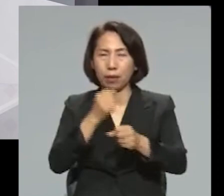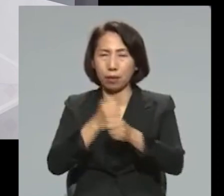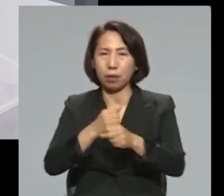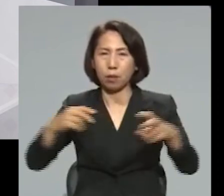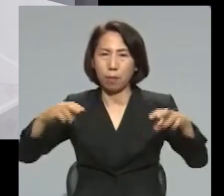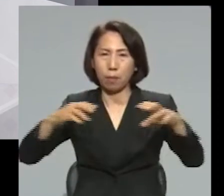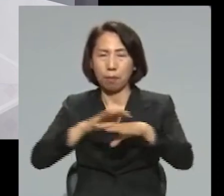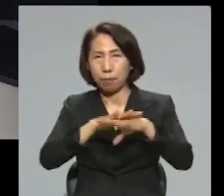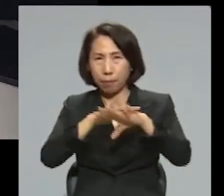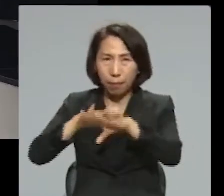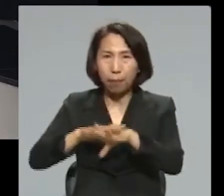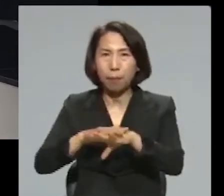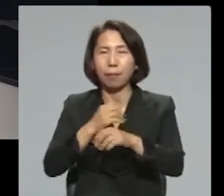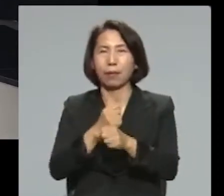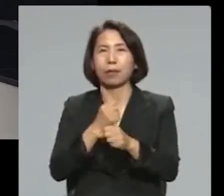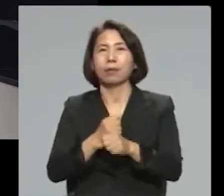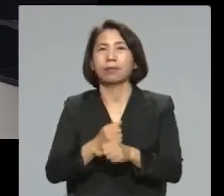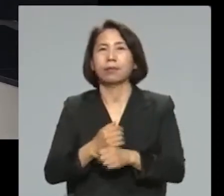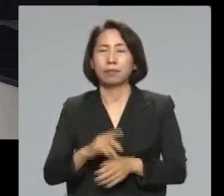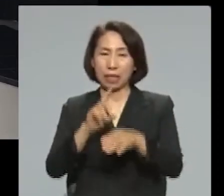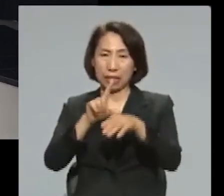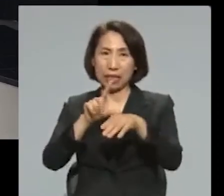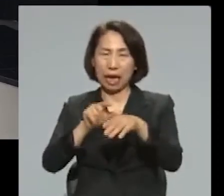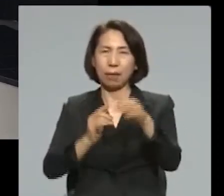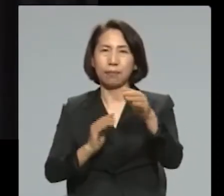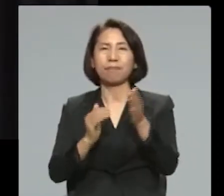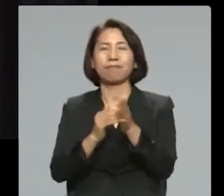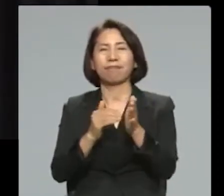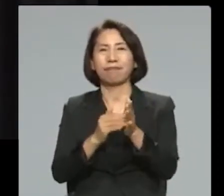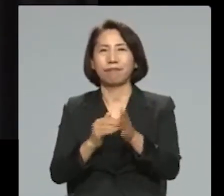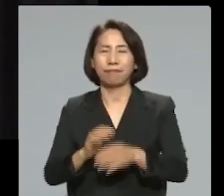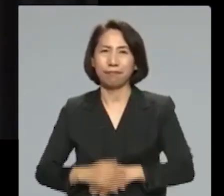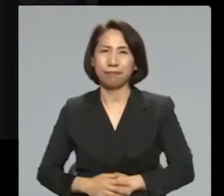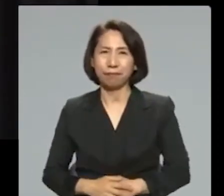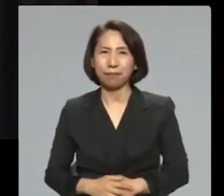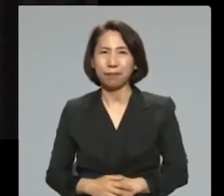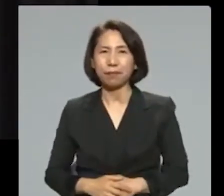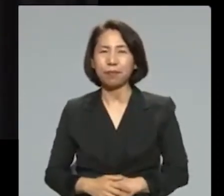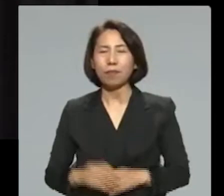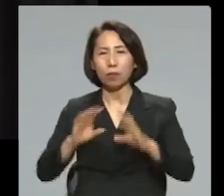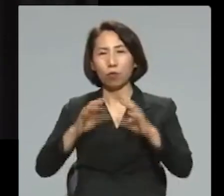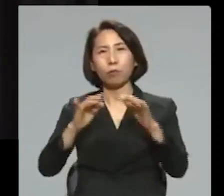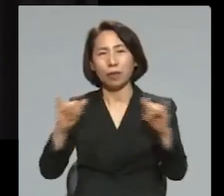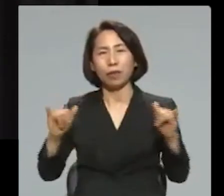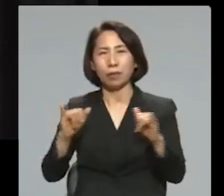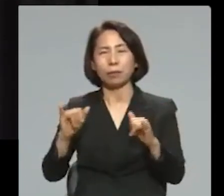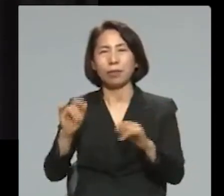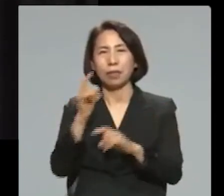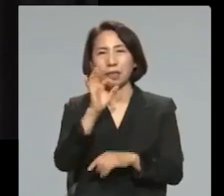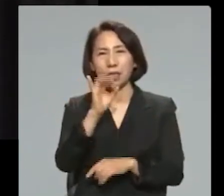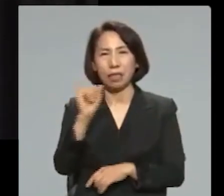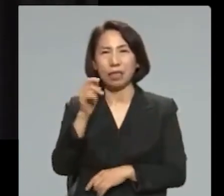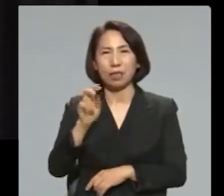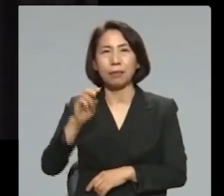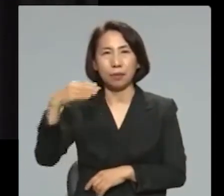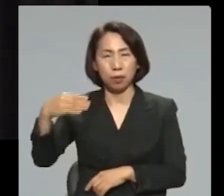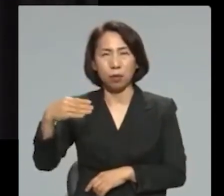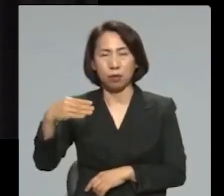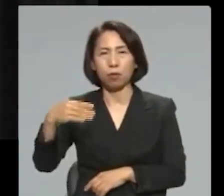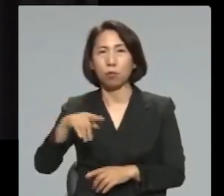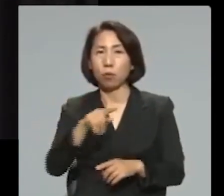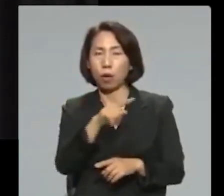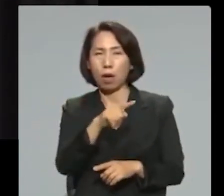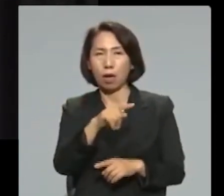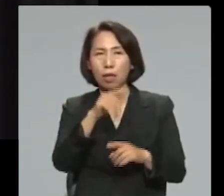교통망을 확충하겠습니다. 네, 빠른 시간이 다했습니다. 네, 이제 국민의힘 이남철 후보가 무소속 이묵강 후보의 공약에